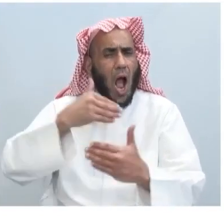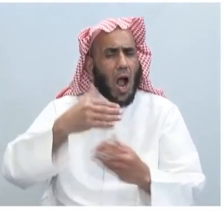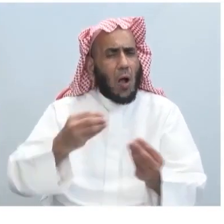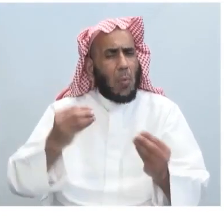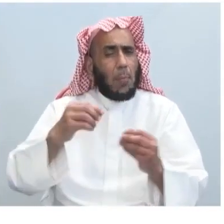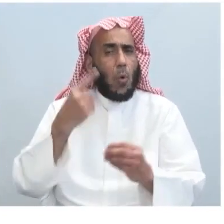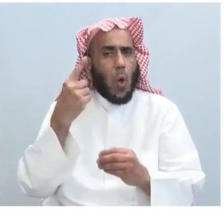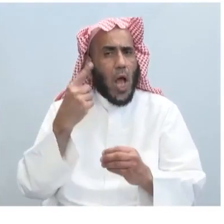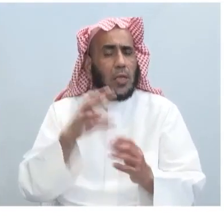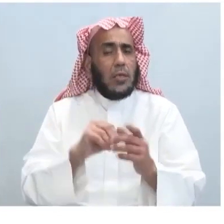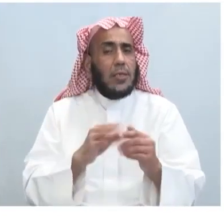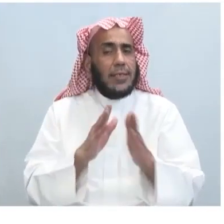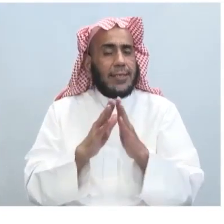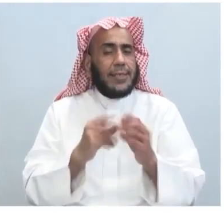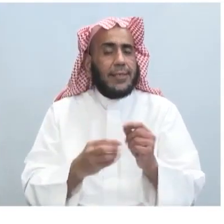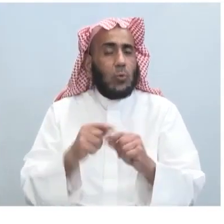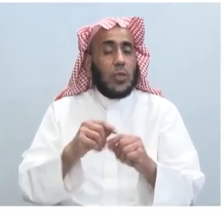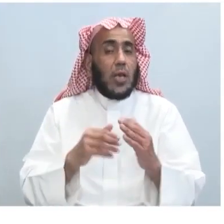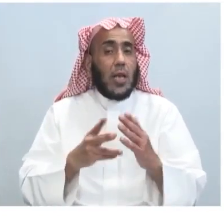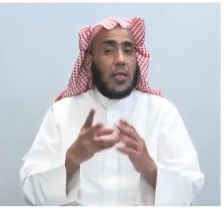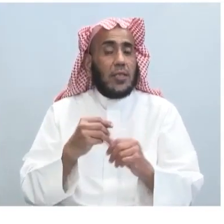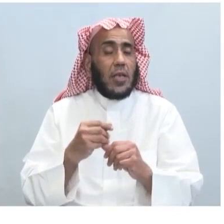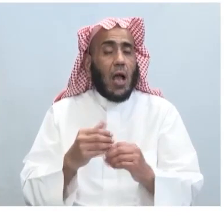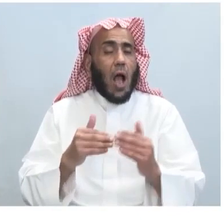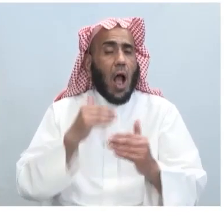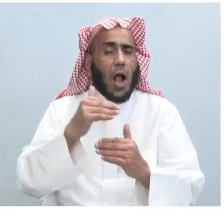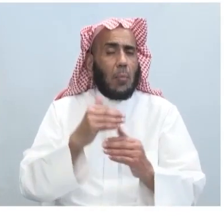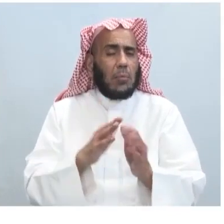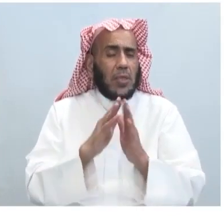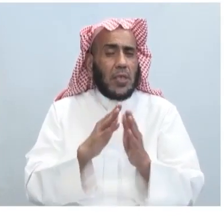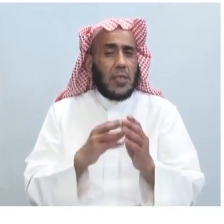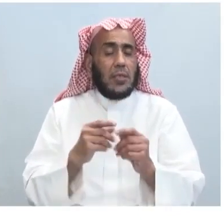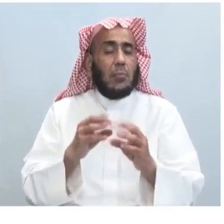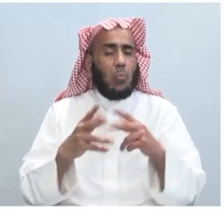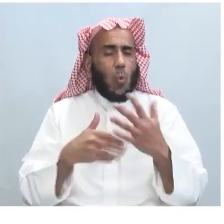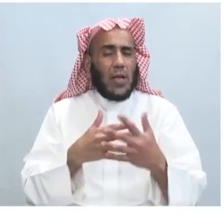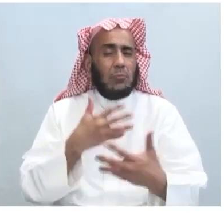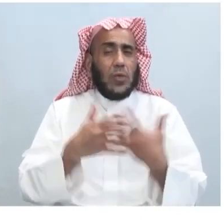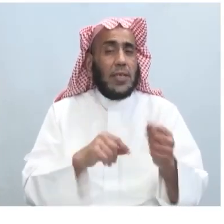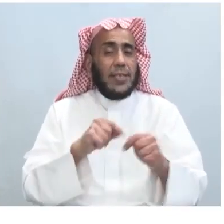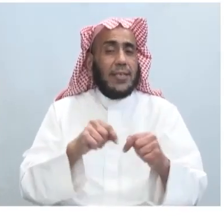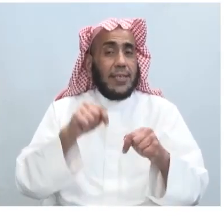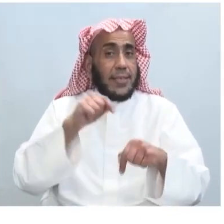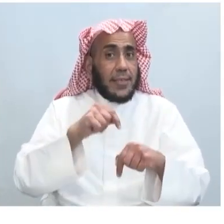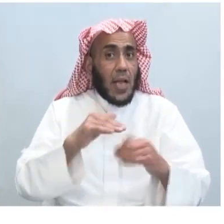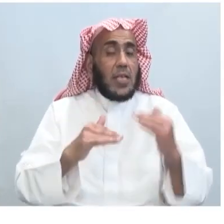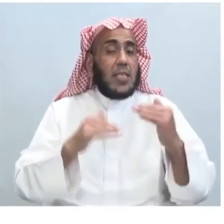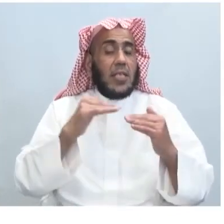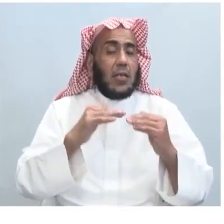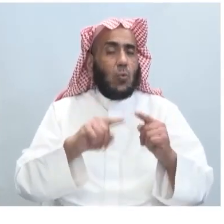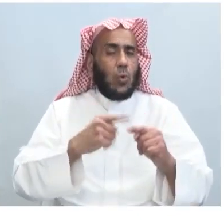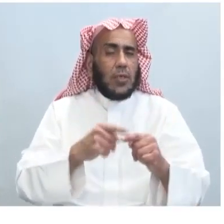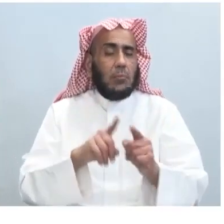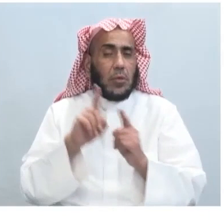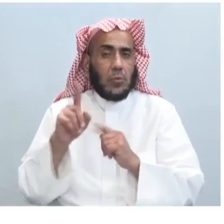لاحظ معي تراكيز المواد الناتجه اك اكبر من تراكيز المواد المتفاعله عند الاتزان وعندما